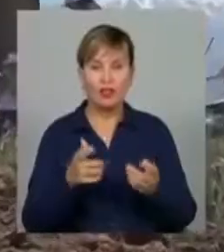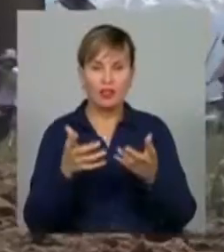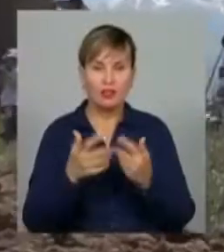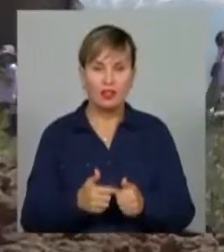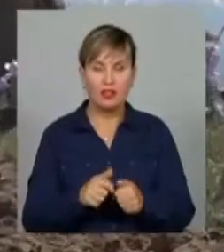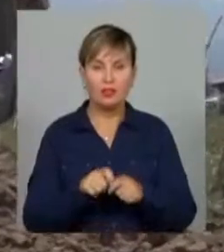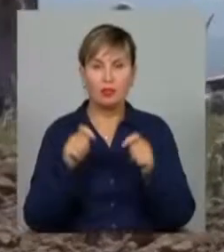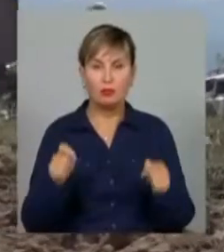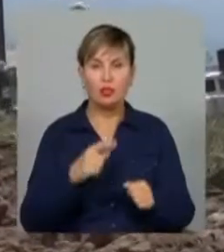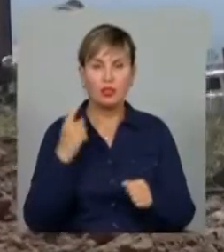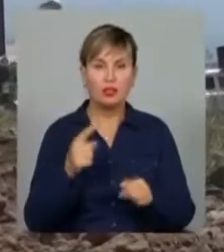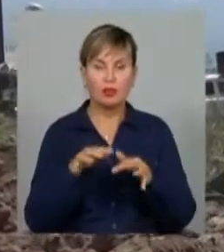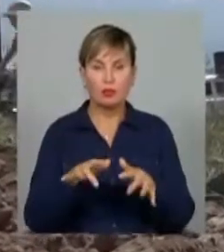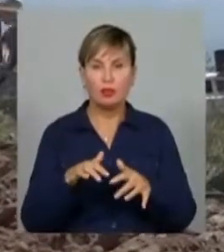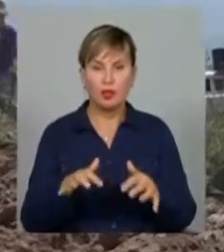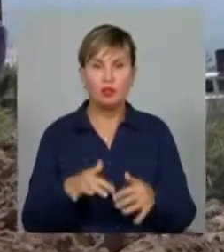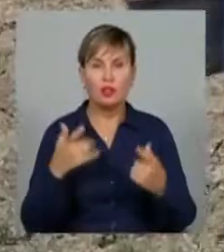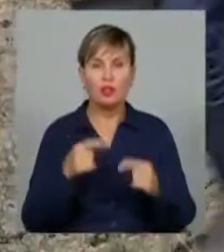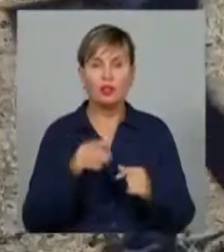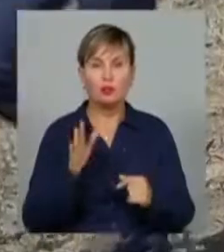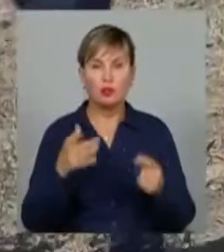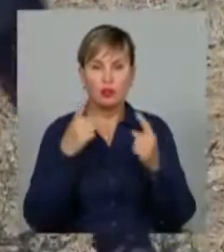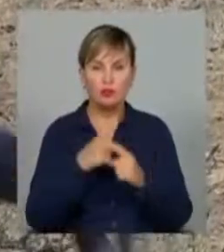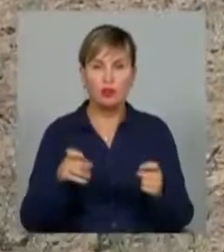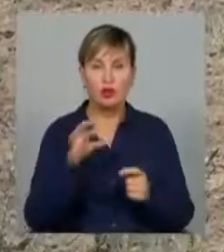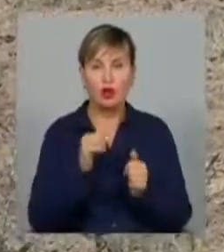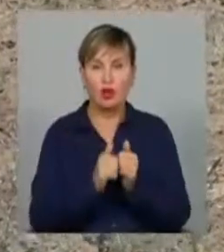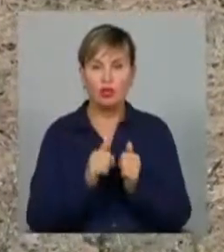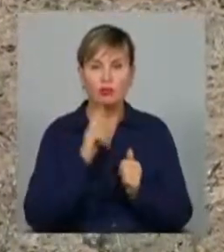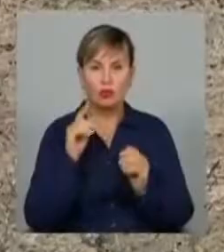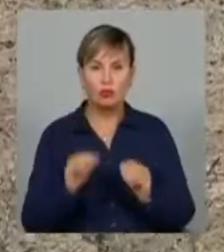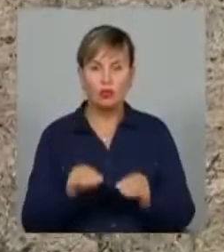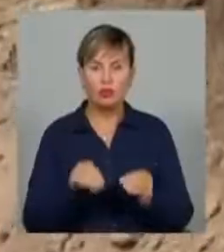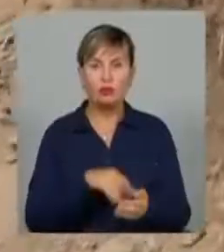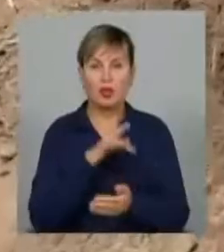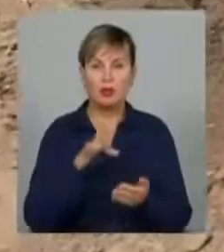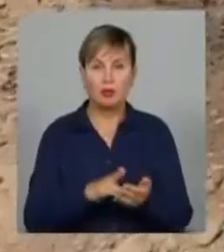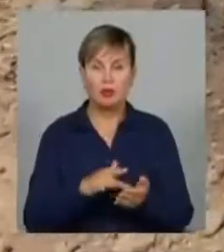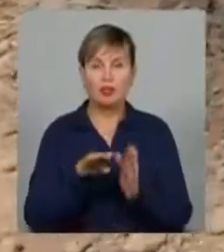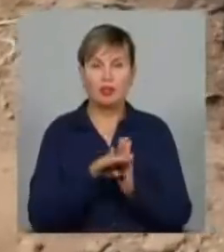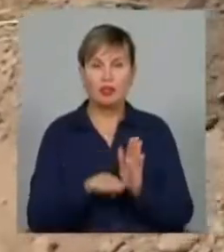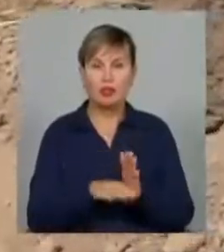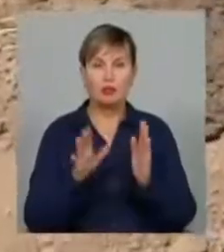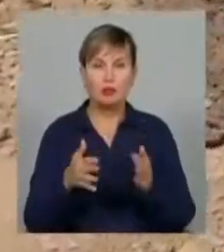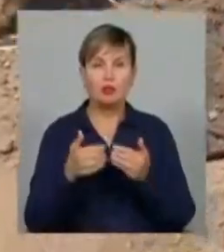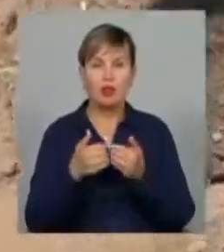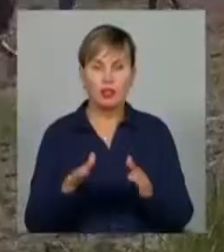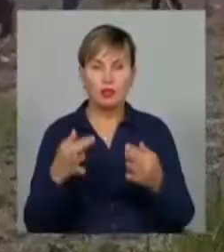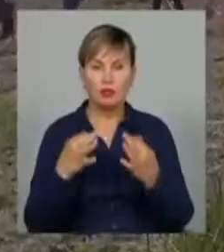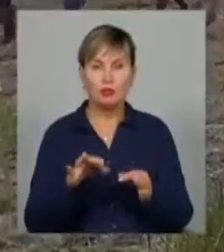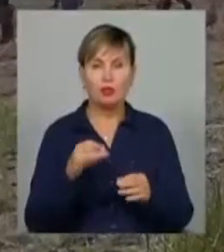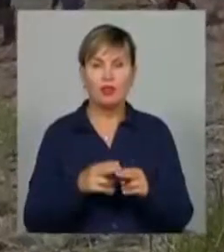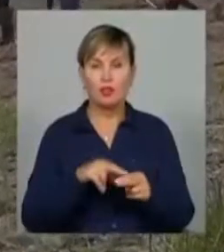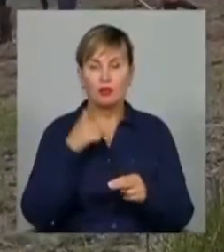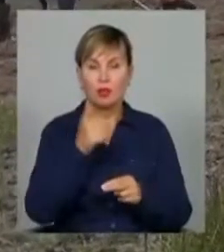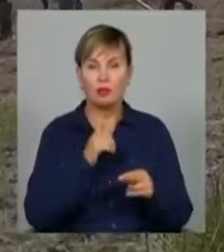цифровизацией запустит единую базу данных, где будут сведения о каждом зеленом насаждении мегаполиса. Система будет в открытом доступе, и в этом